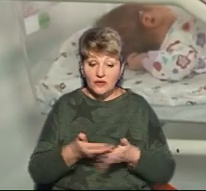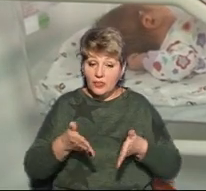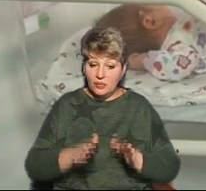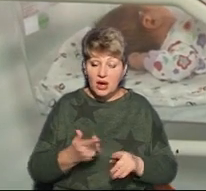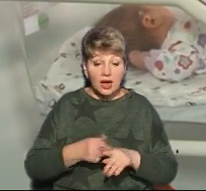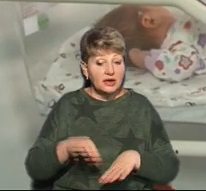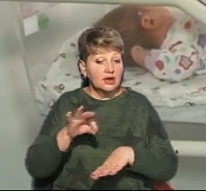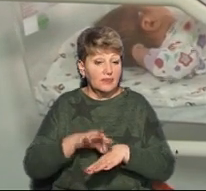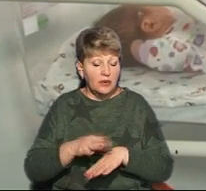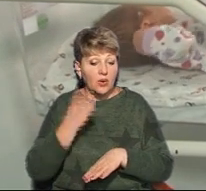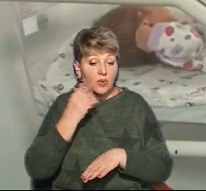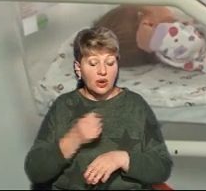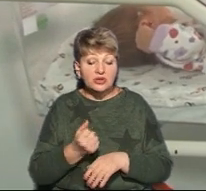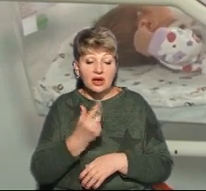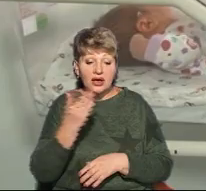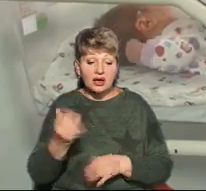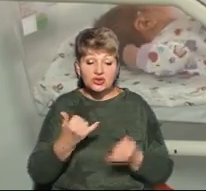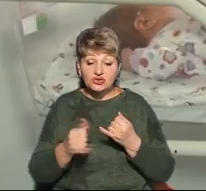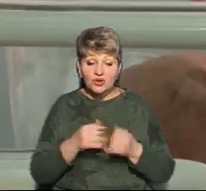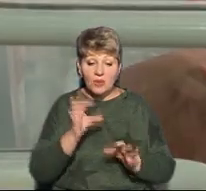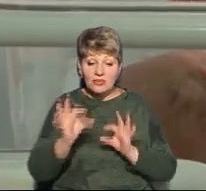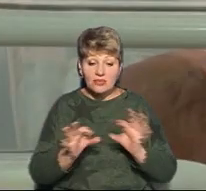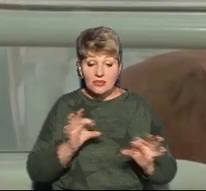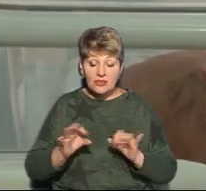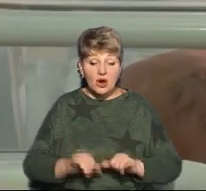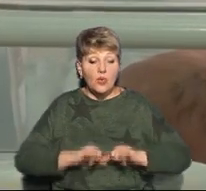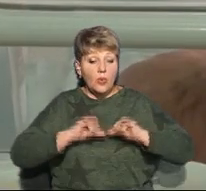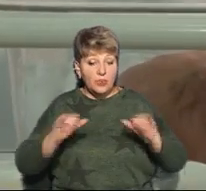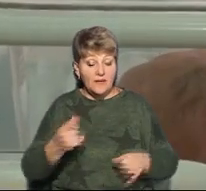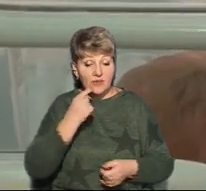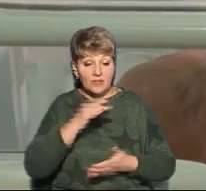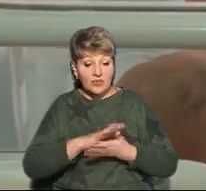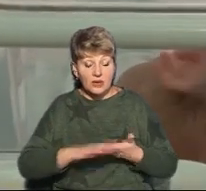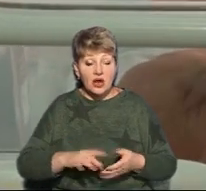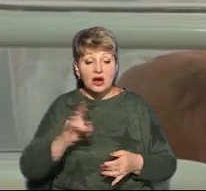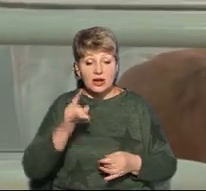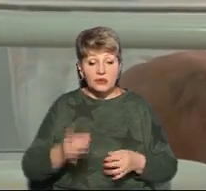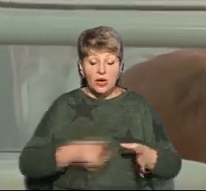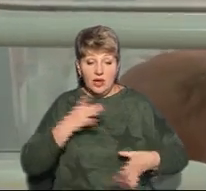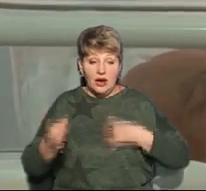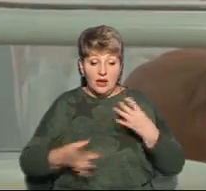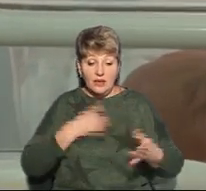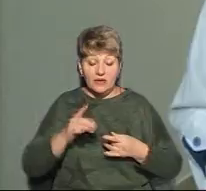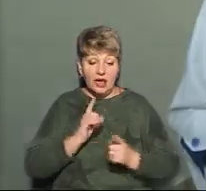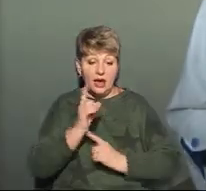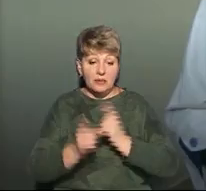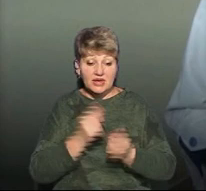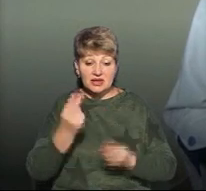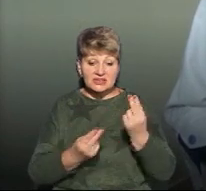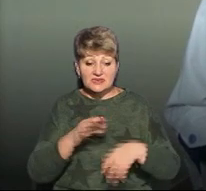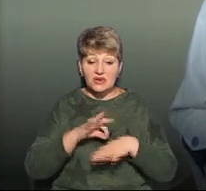це така хвороба, коли кількість жовчного пігменту білірубіну в крові збільшується. Дитина збуджена, змінюється колір її шкіри.